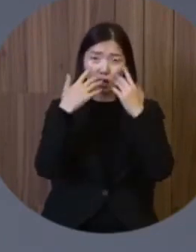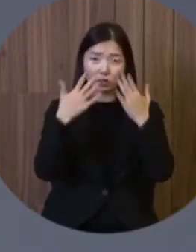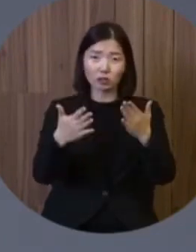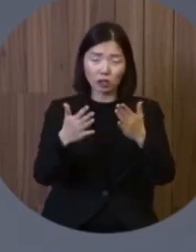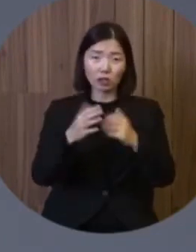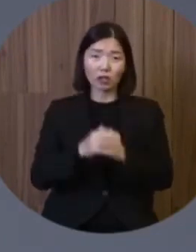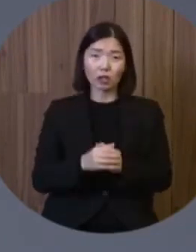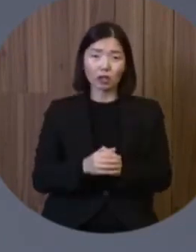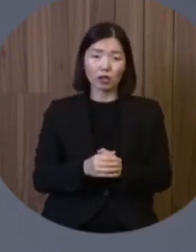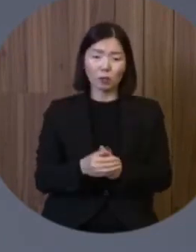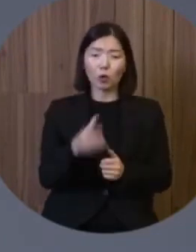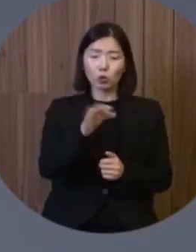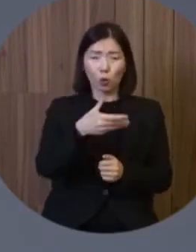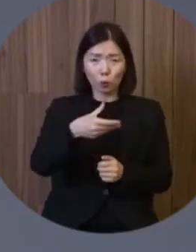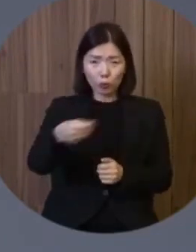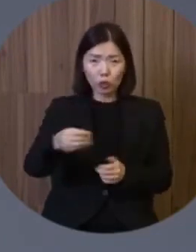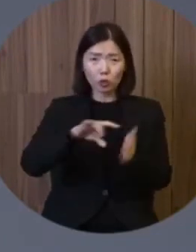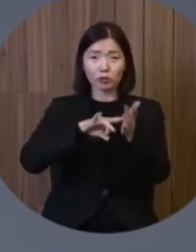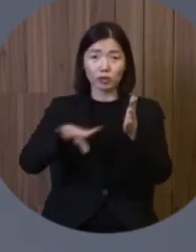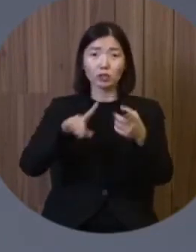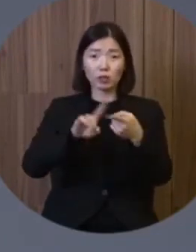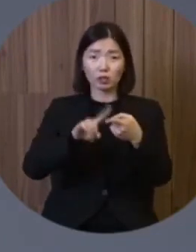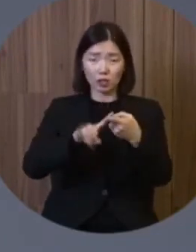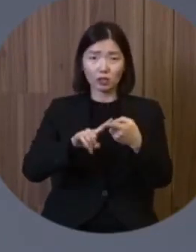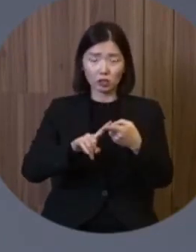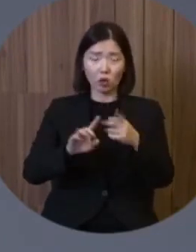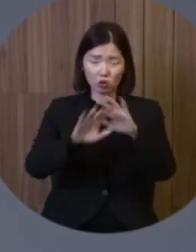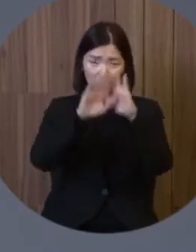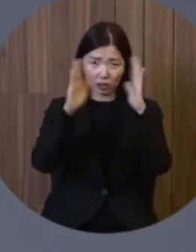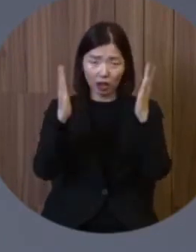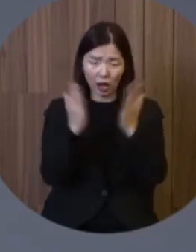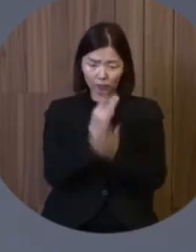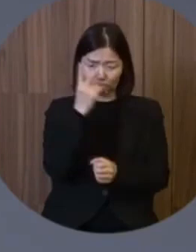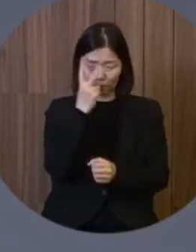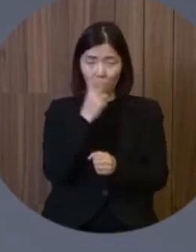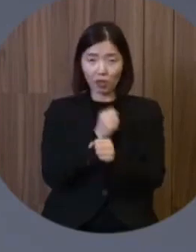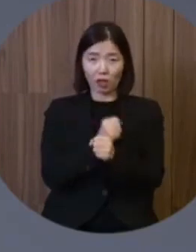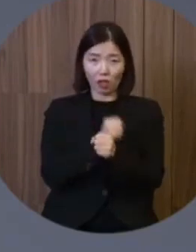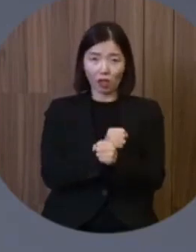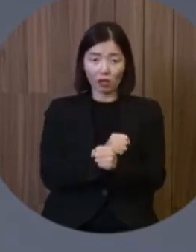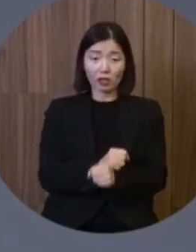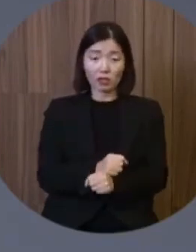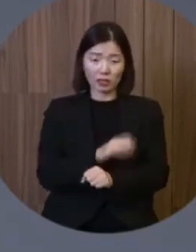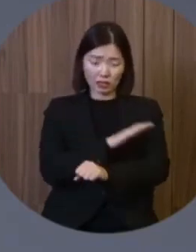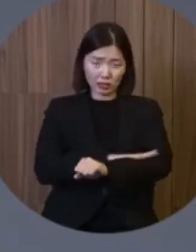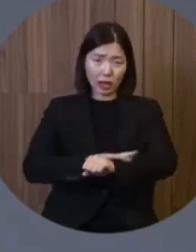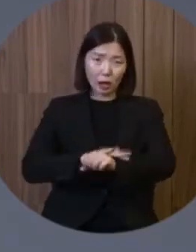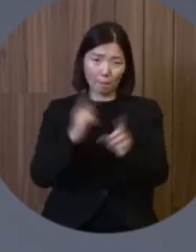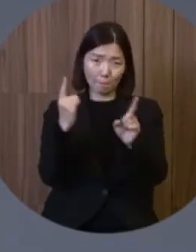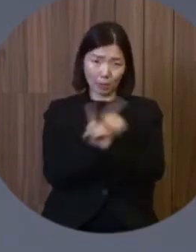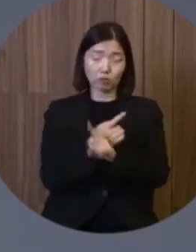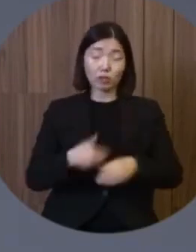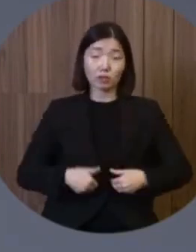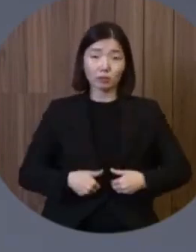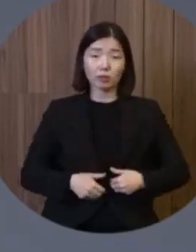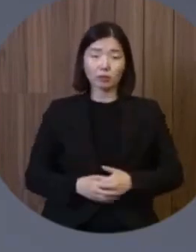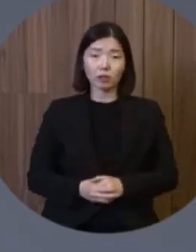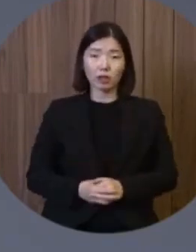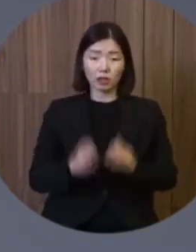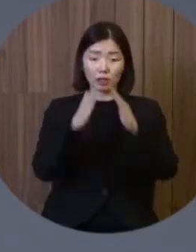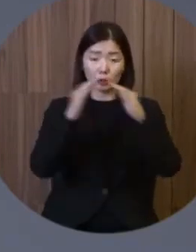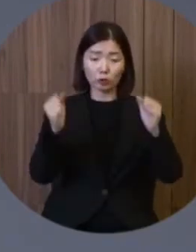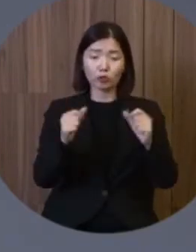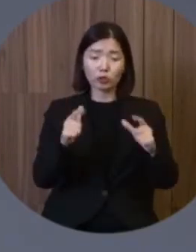공급, 대출, 세금 등을 전면적으로 점검하고 유능하게 보완하겠습니다.